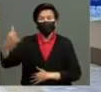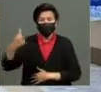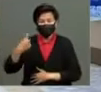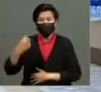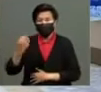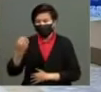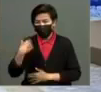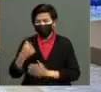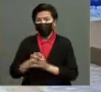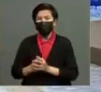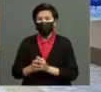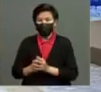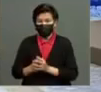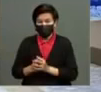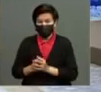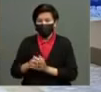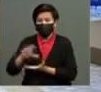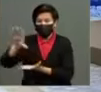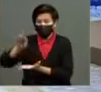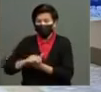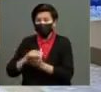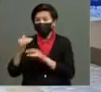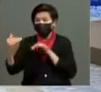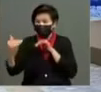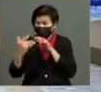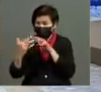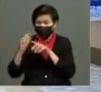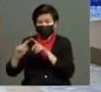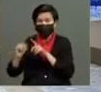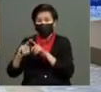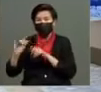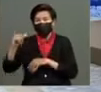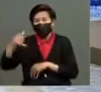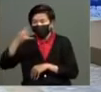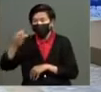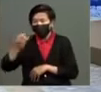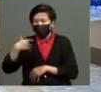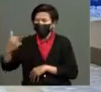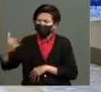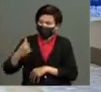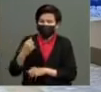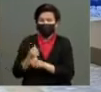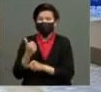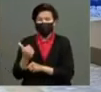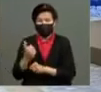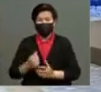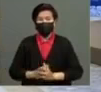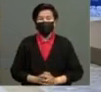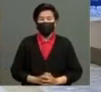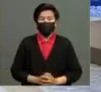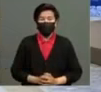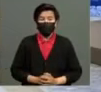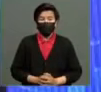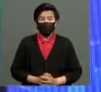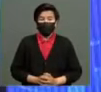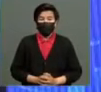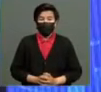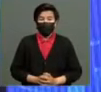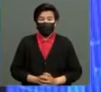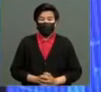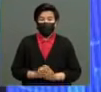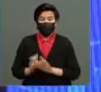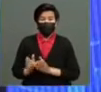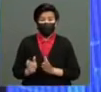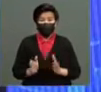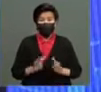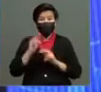ตรงเราจะได้ช่วยท่านแล้วก็ทำให้ปัญหาต่างๆลดน้อยถอยลงไปครับ ค่ะลำดับต่อไปก็เป็นคำถามจากสื่อ